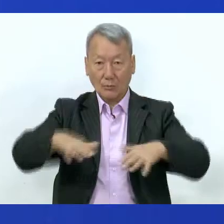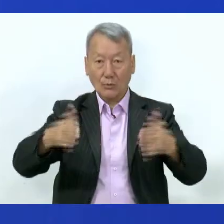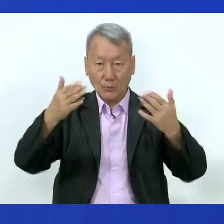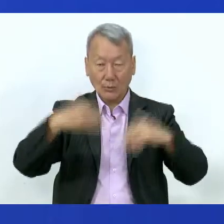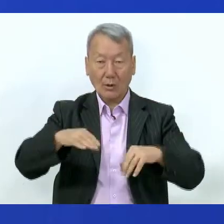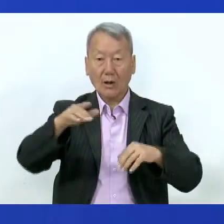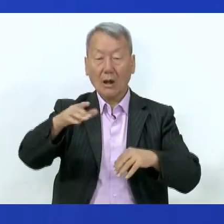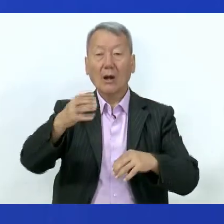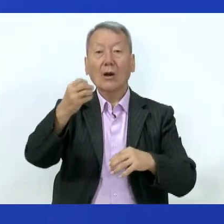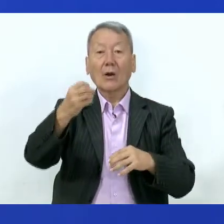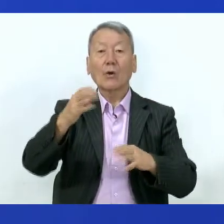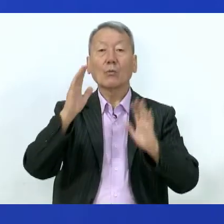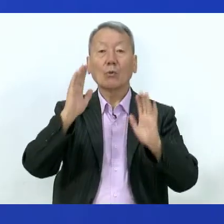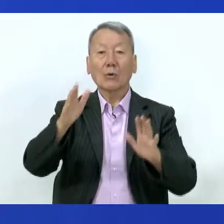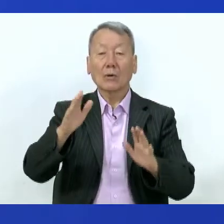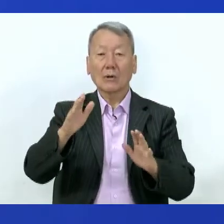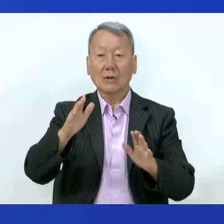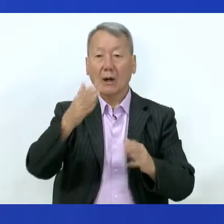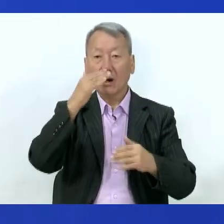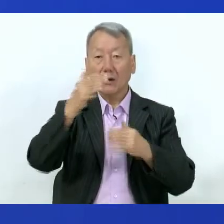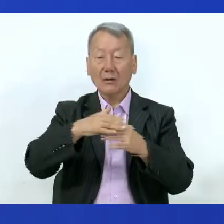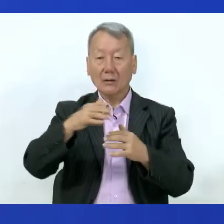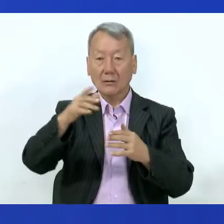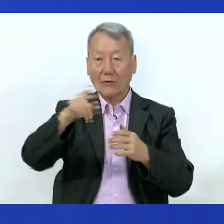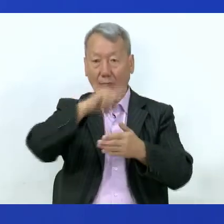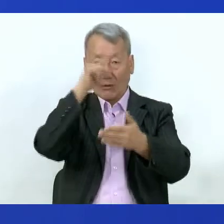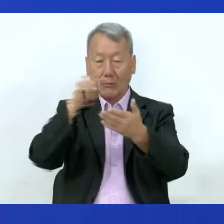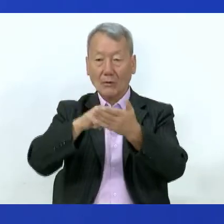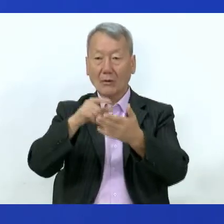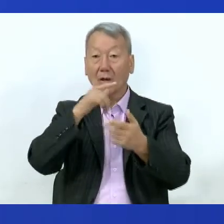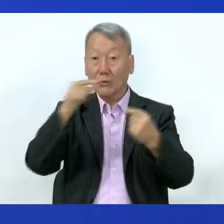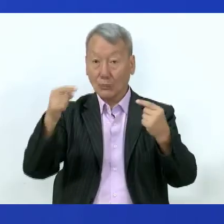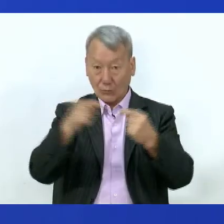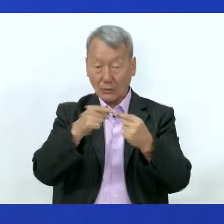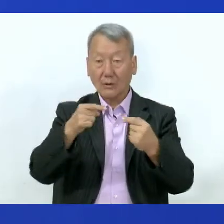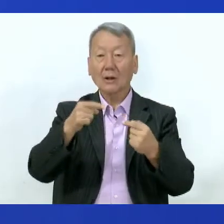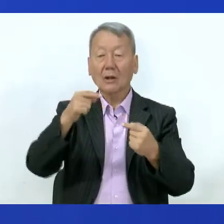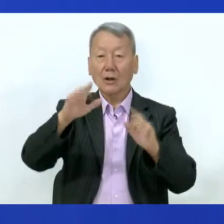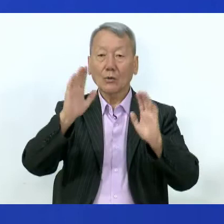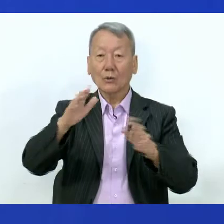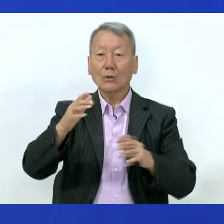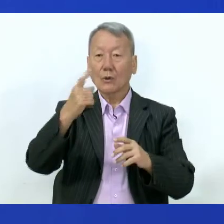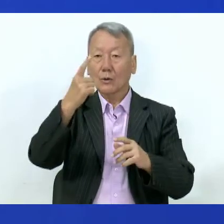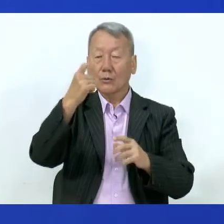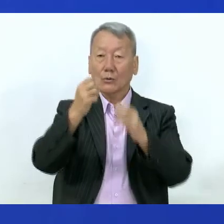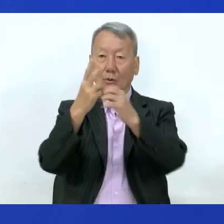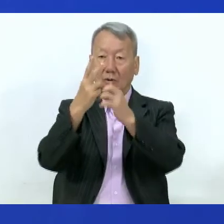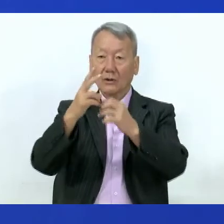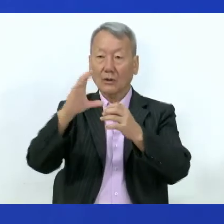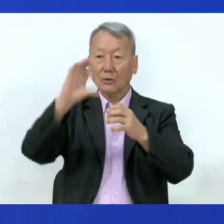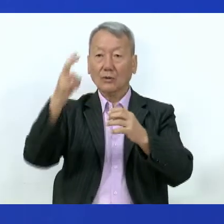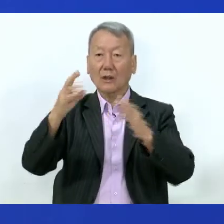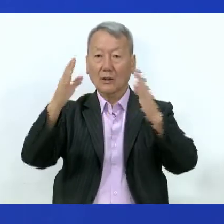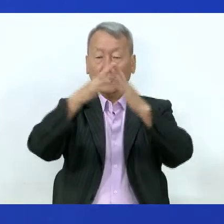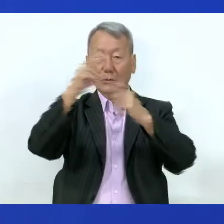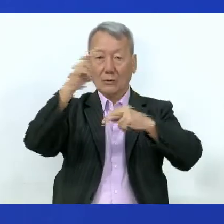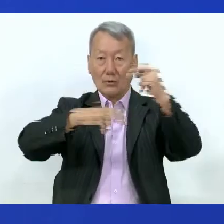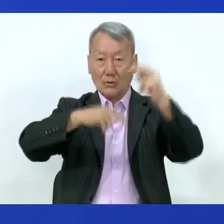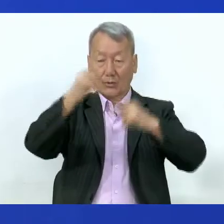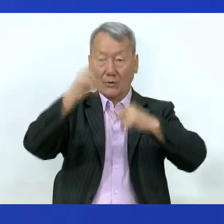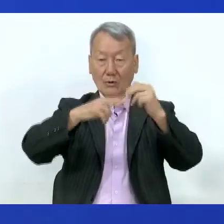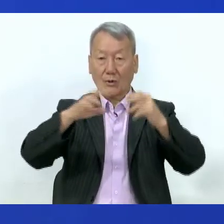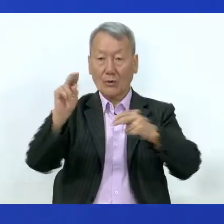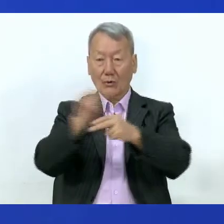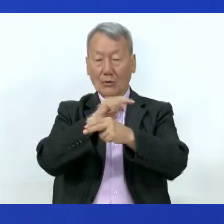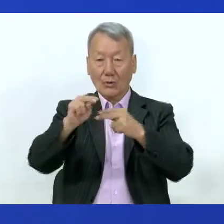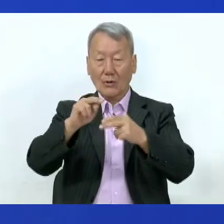келіп тұрса, Қалпысынан 112 социялыға өбектінің құрылғышу және